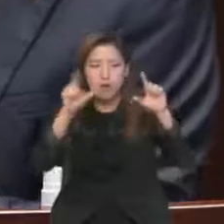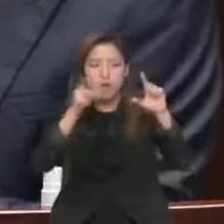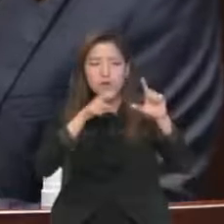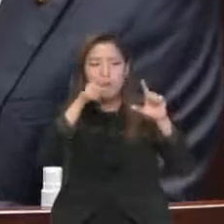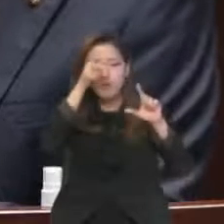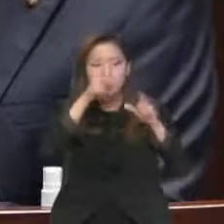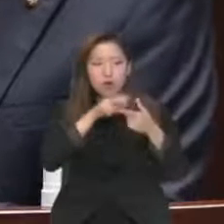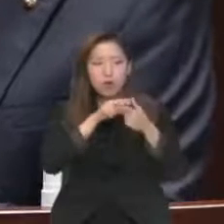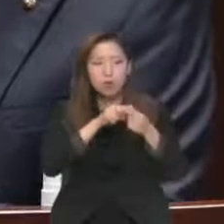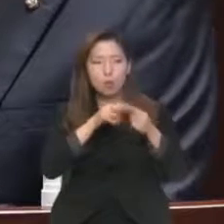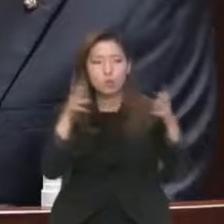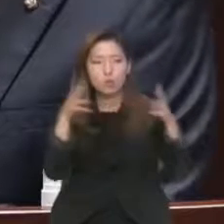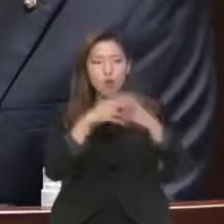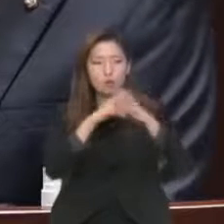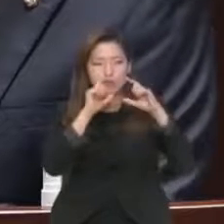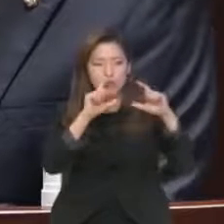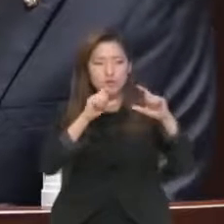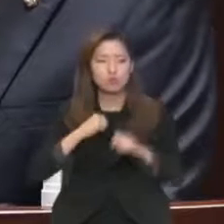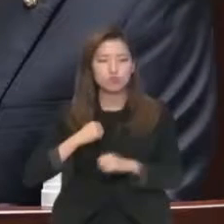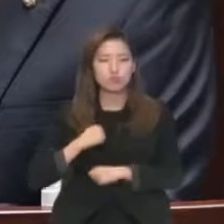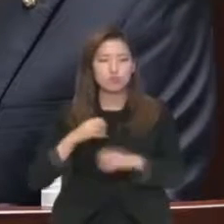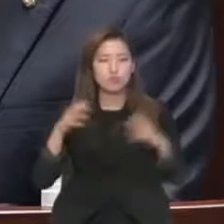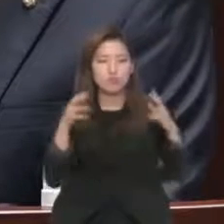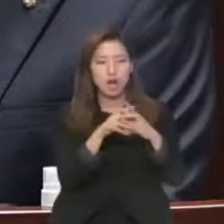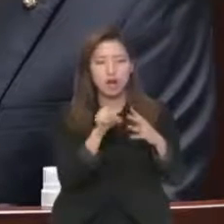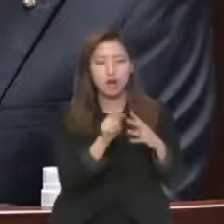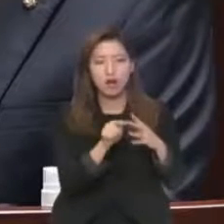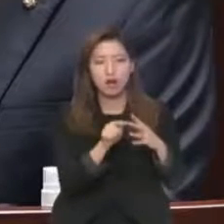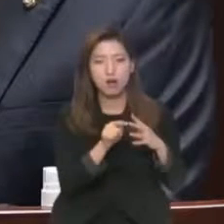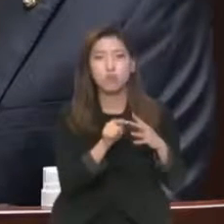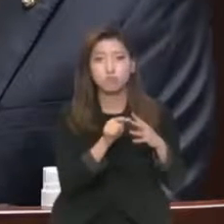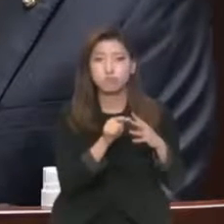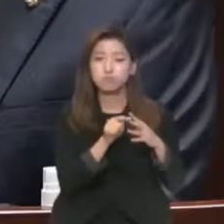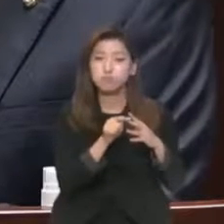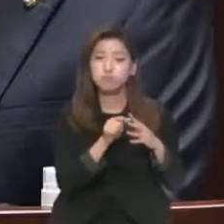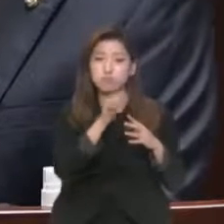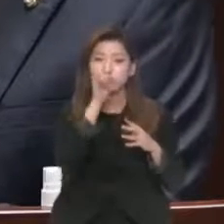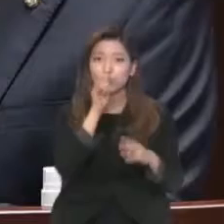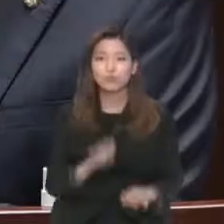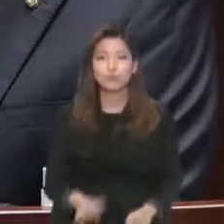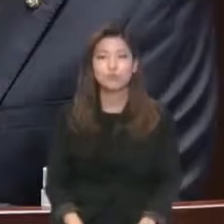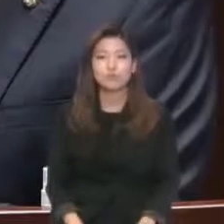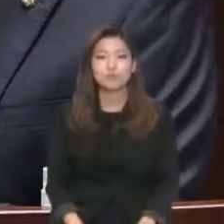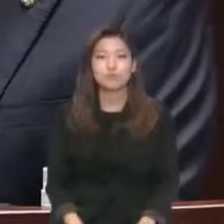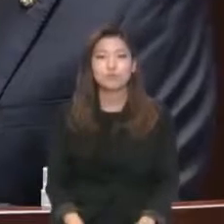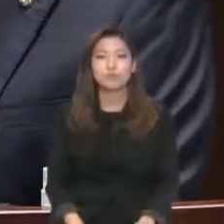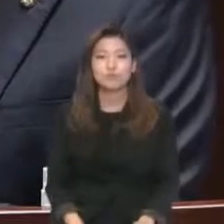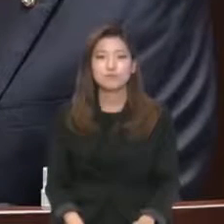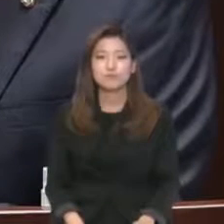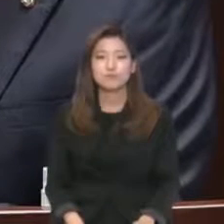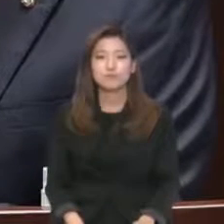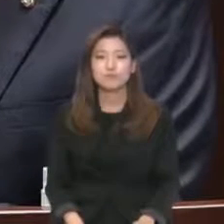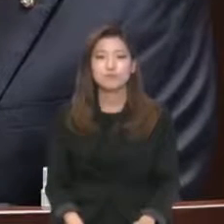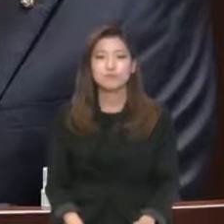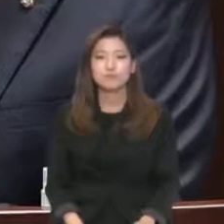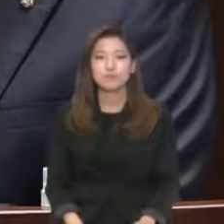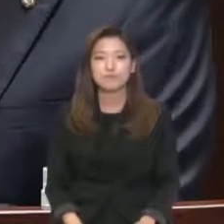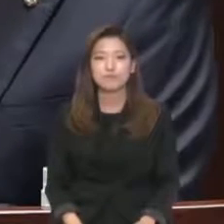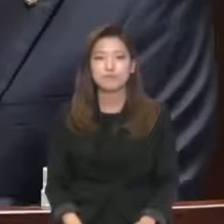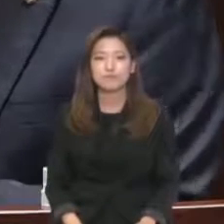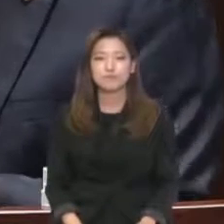평양선언이나 9.19 군사합의에 이런 그 레드라인이라고 할까요? 이런 부분들을 넘어서지 않는